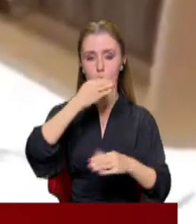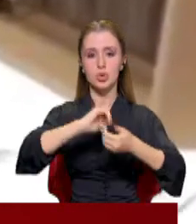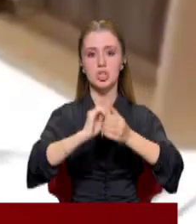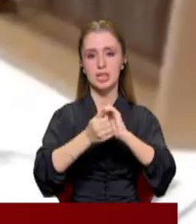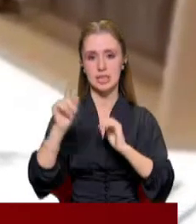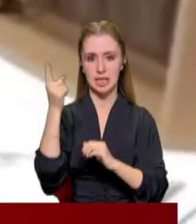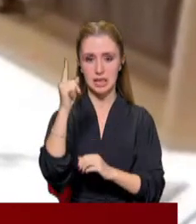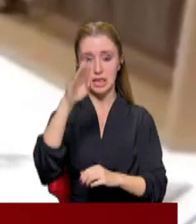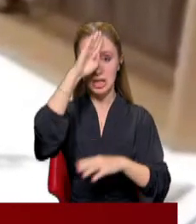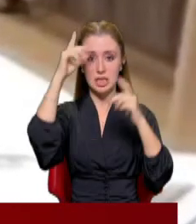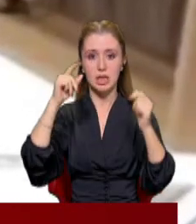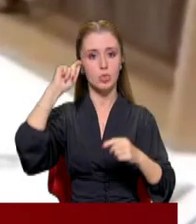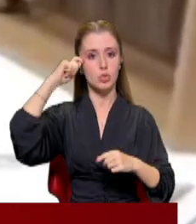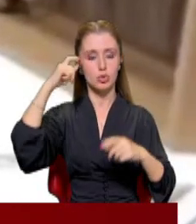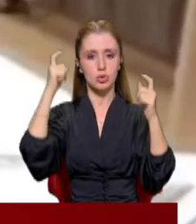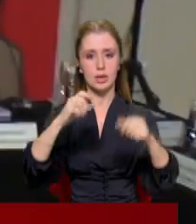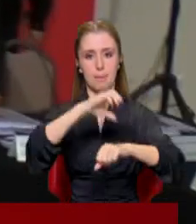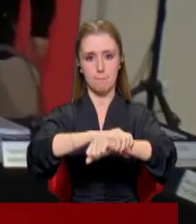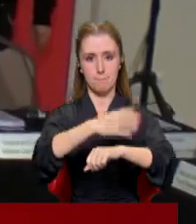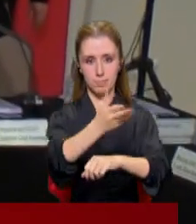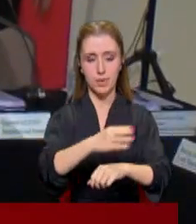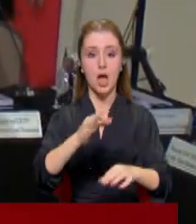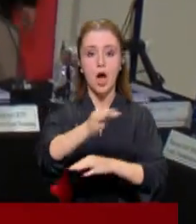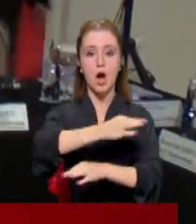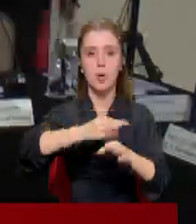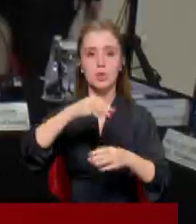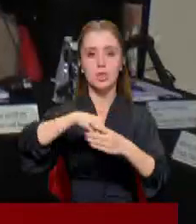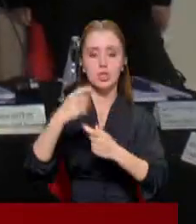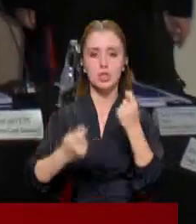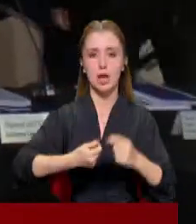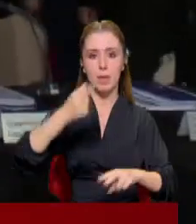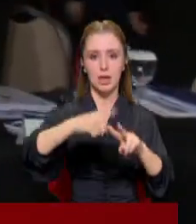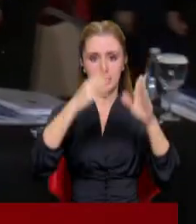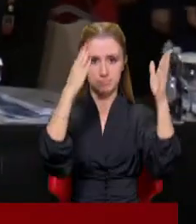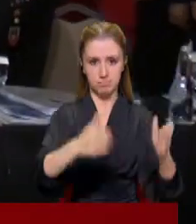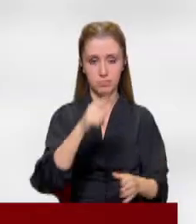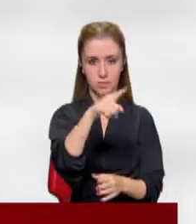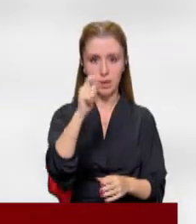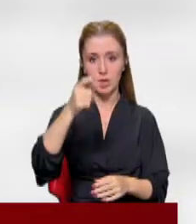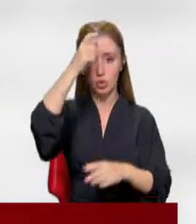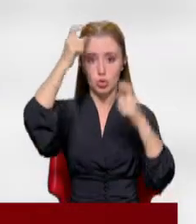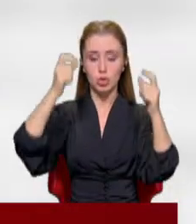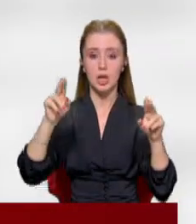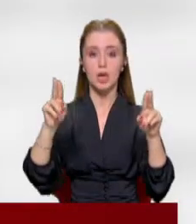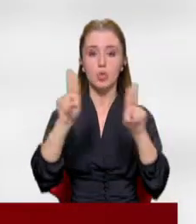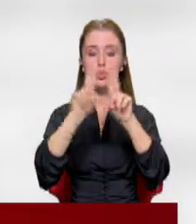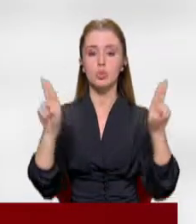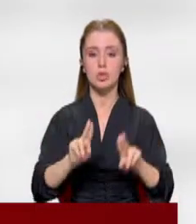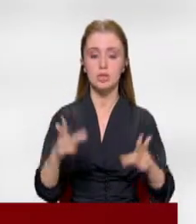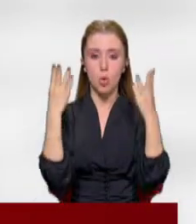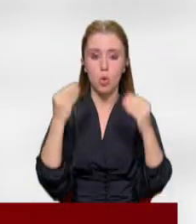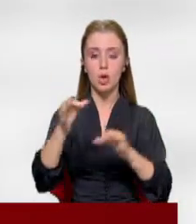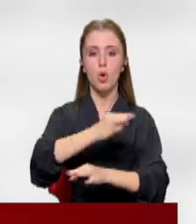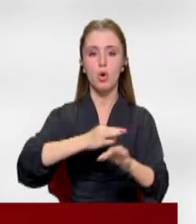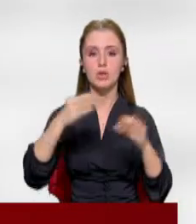lideri İstanbul Üsküdar'da yakalandı operasyonu İçişleri Bakanı Ali Yerlikaya ülkemizi ulusal ve uluslararası